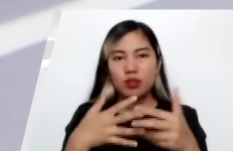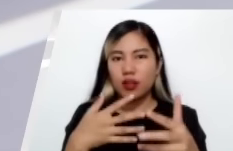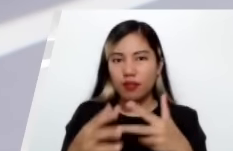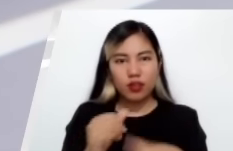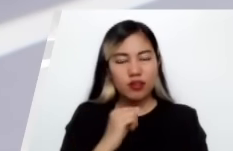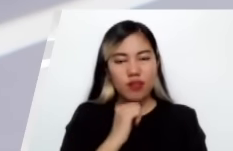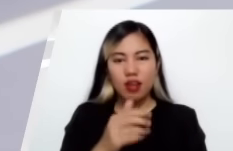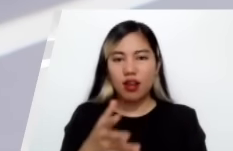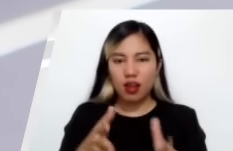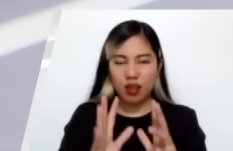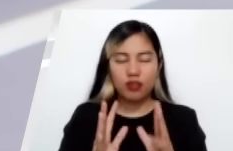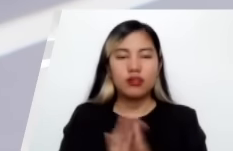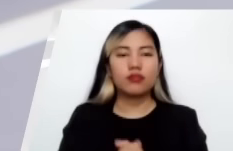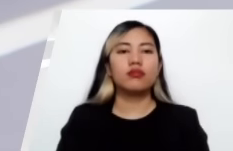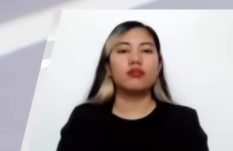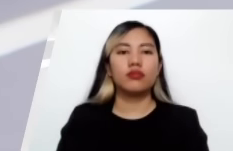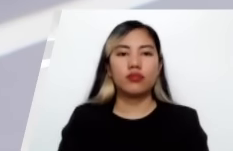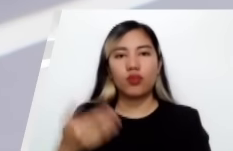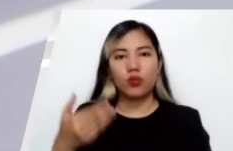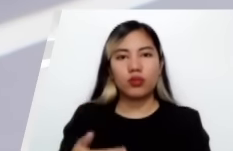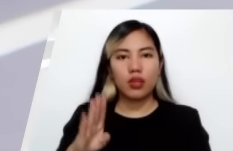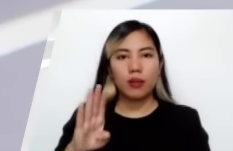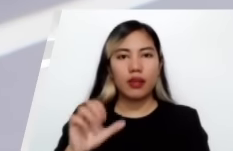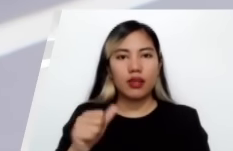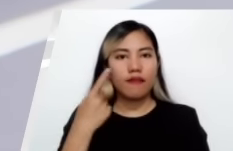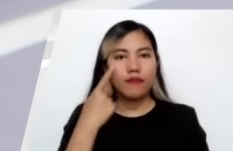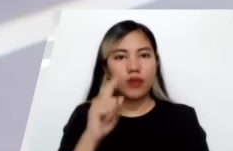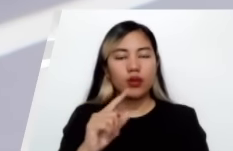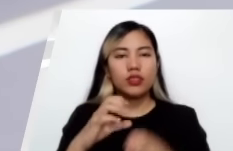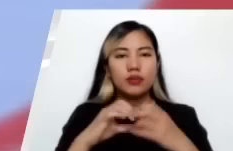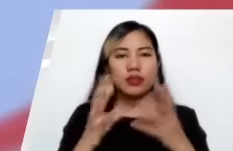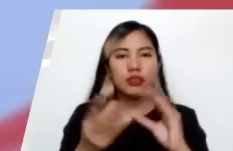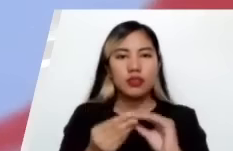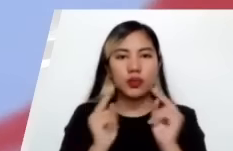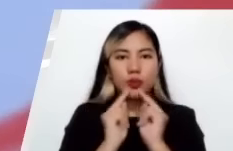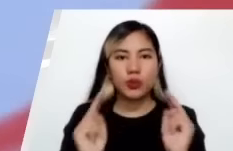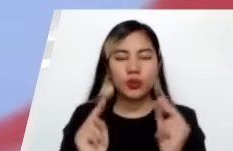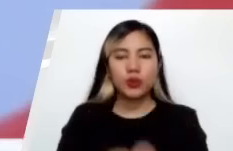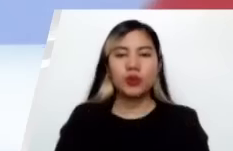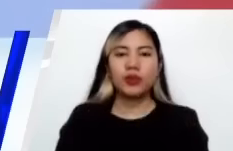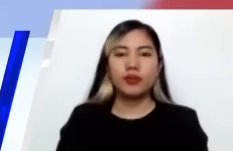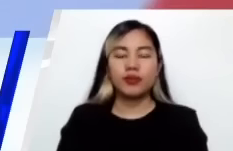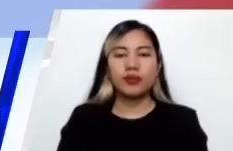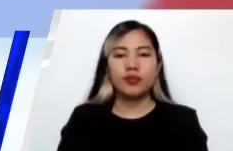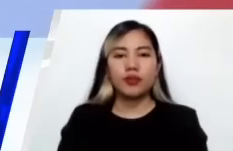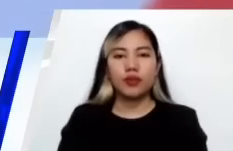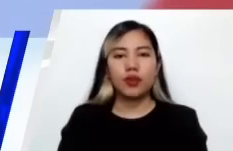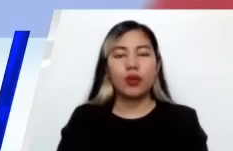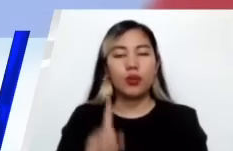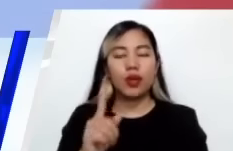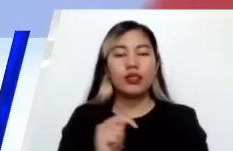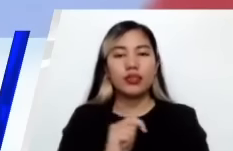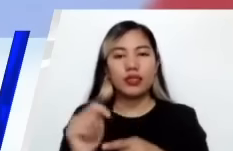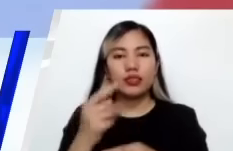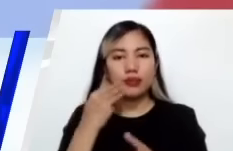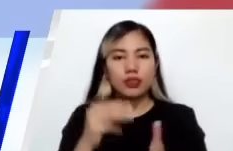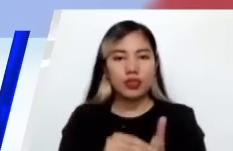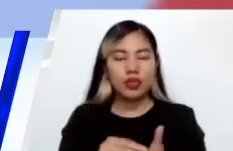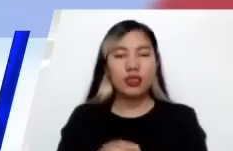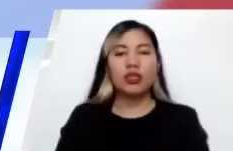Pinlac, nagbabalita para sa GMA Integrated News. Sa isang text message, sinabi ni Interior Secretary John